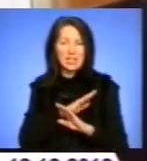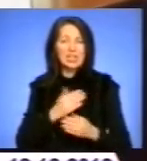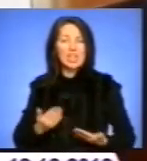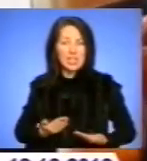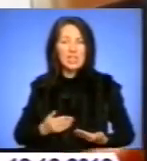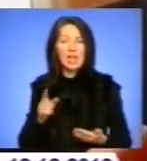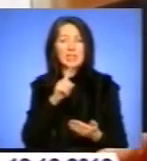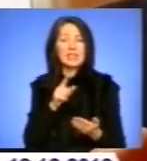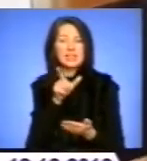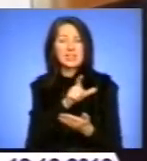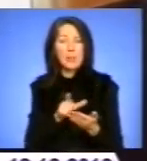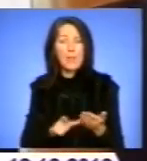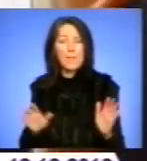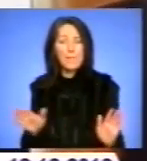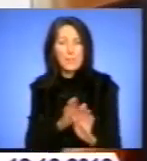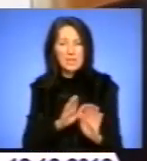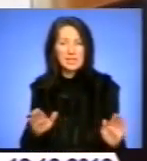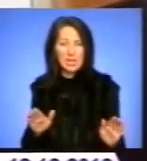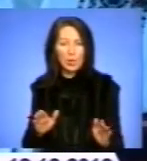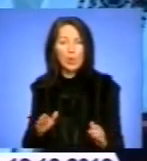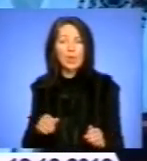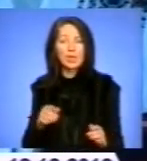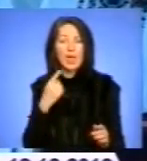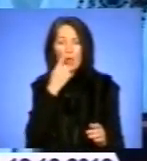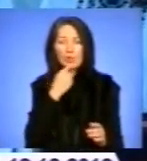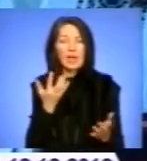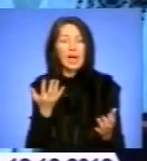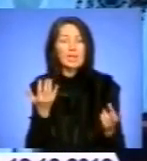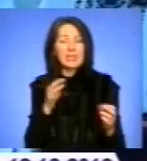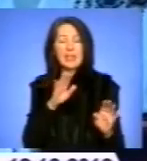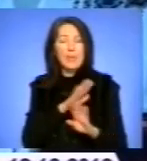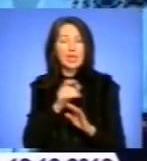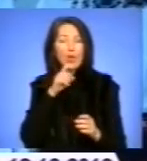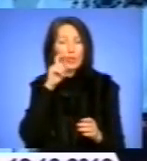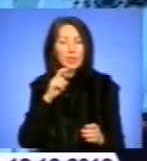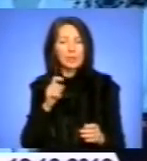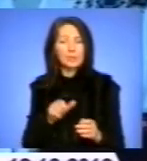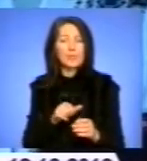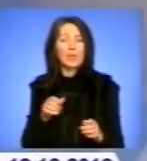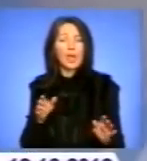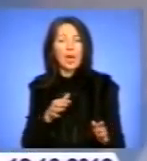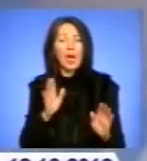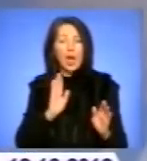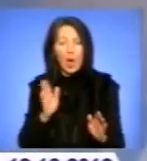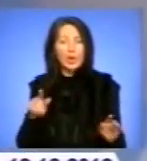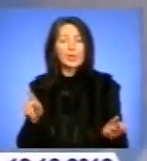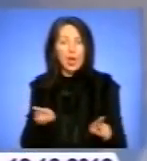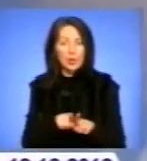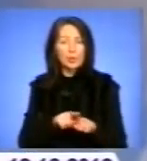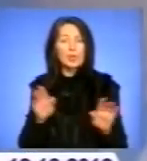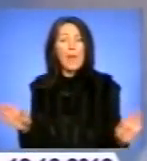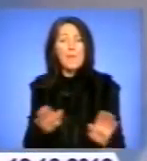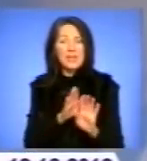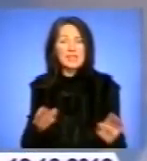піснею, з гімном на вустах «Ще не вмерла Україна». Окрім творів Павла Чубинського, під час концерту пролунали пісні на вірші